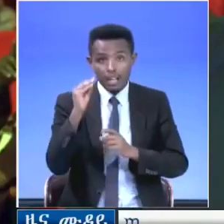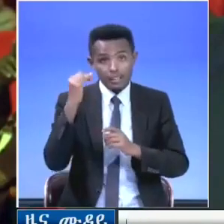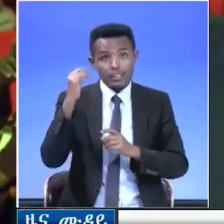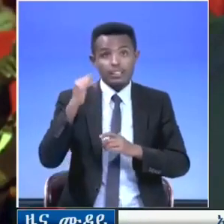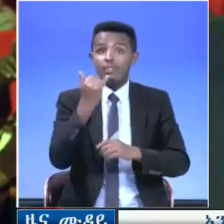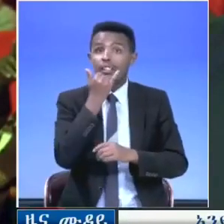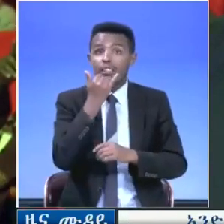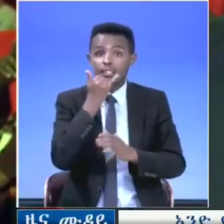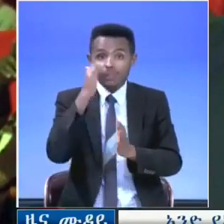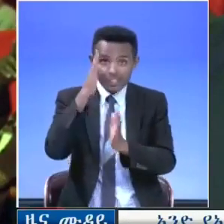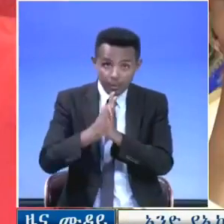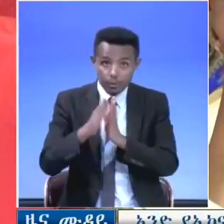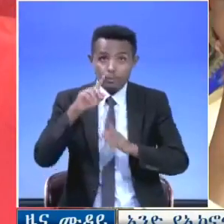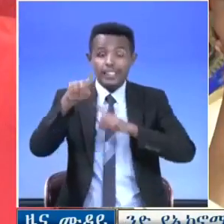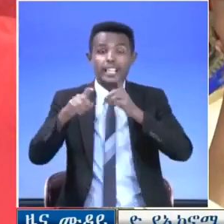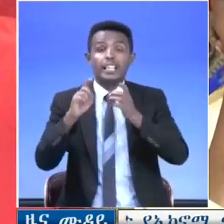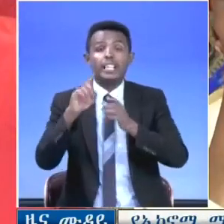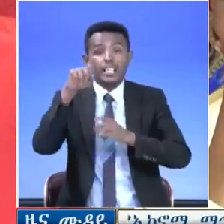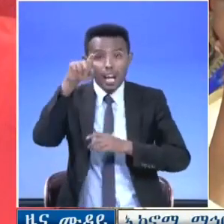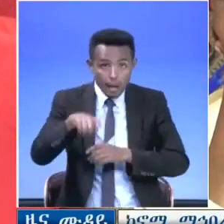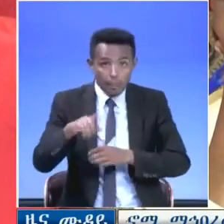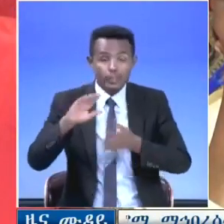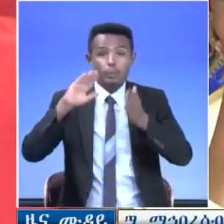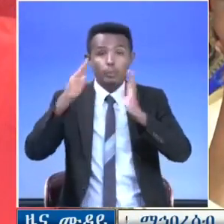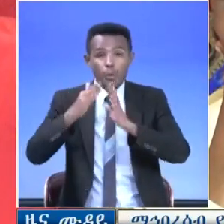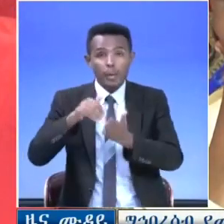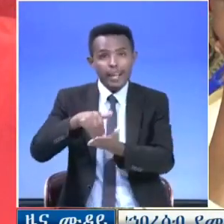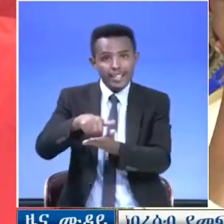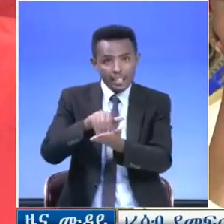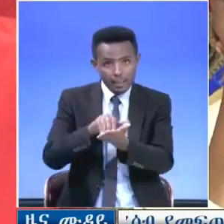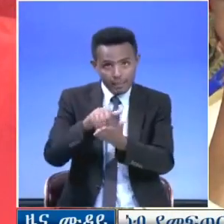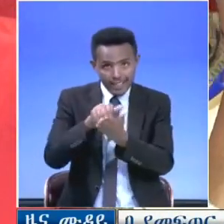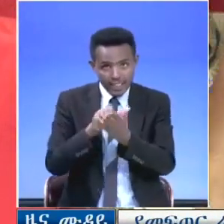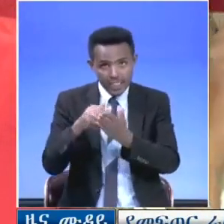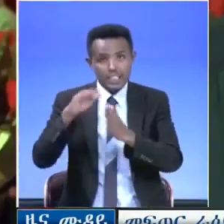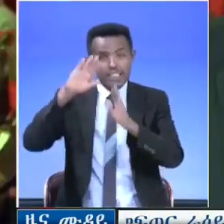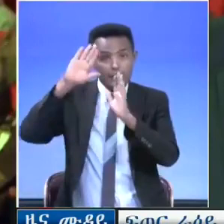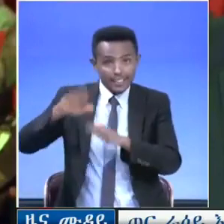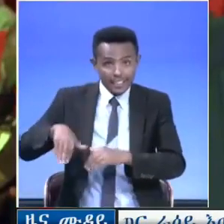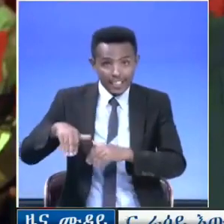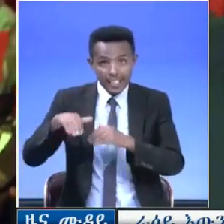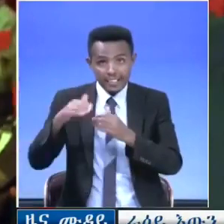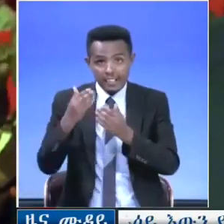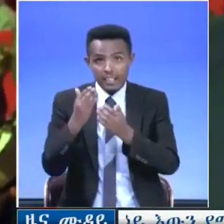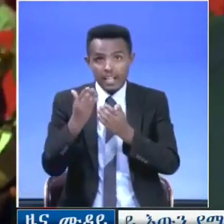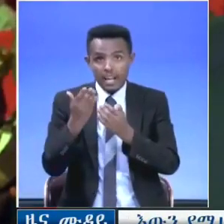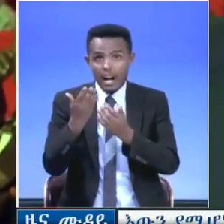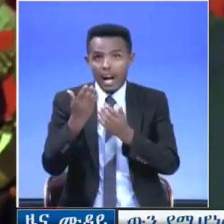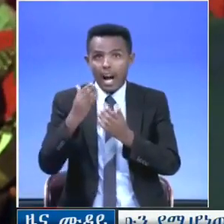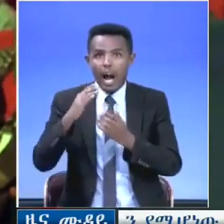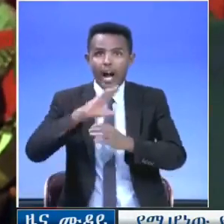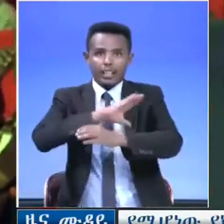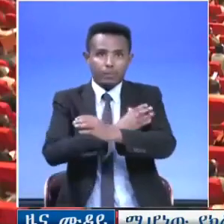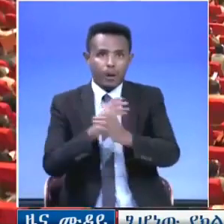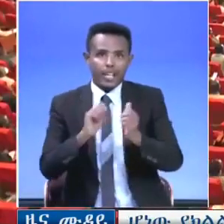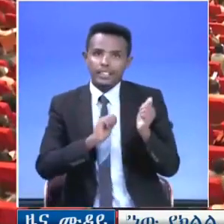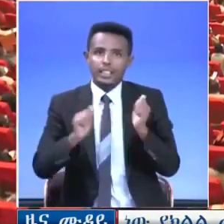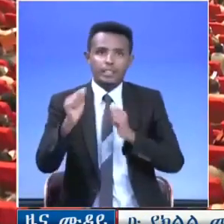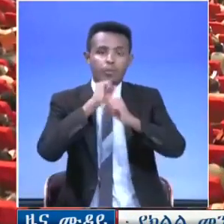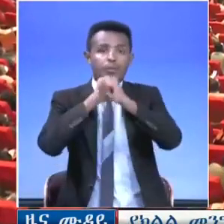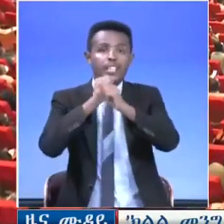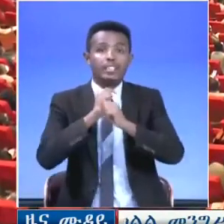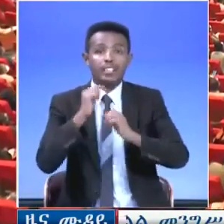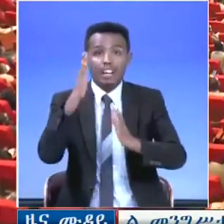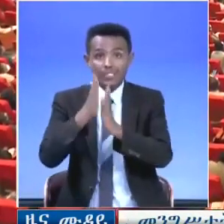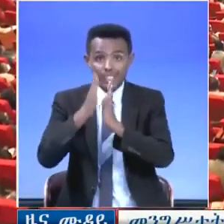ቢሆንም ነገር ግን ብክነትን የማስቀረት አቅም ዋናው ስራ አስቀድሞ መከላከል ነው። የአፈጻጸም